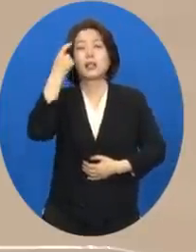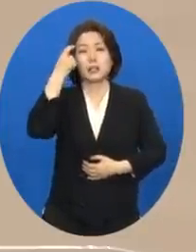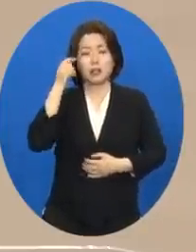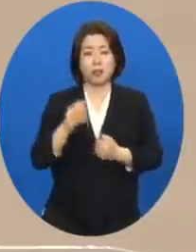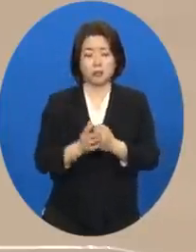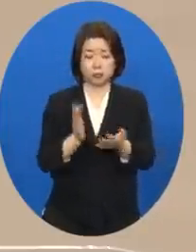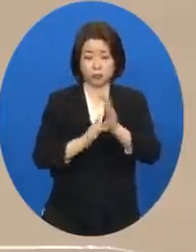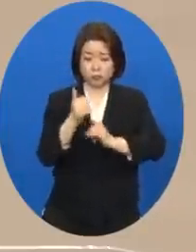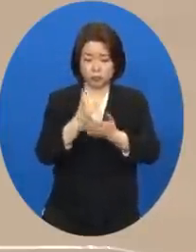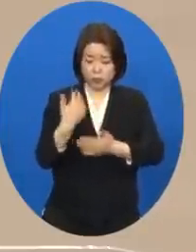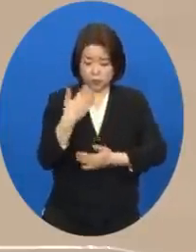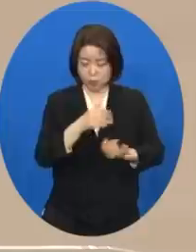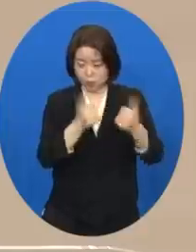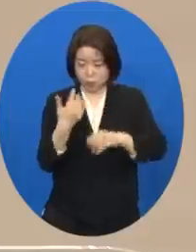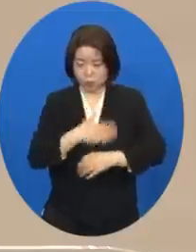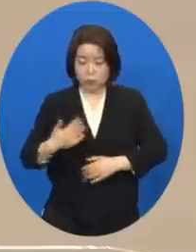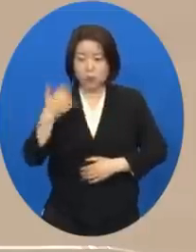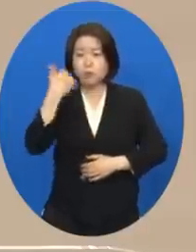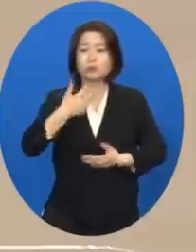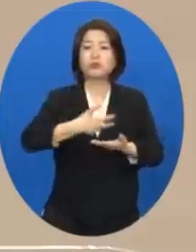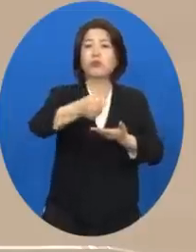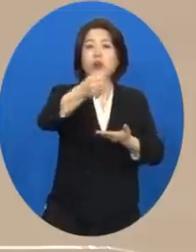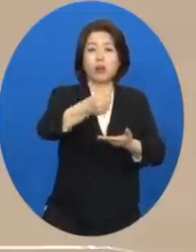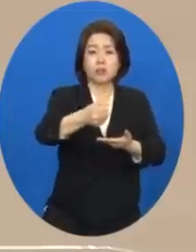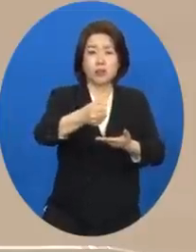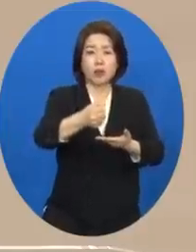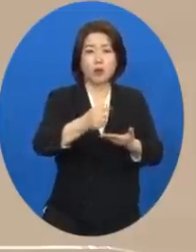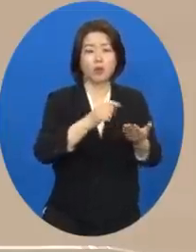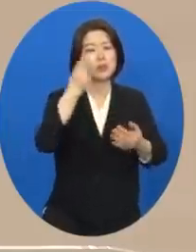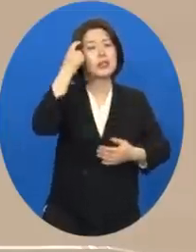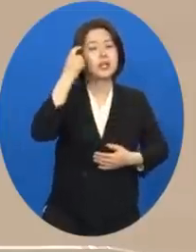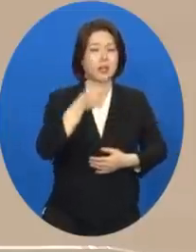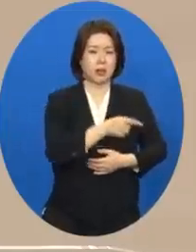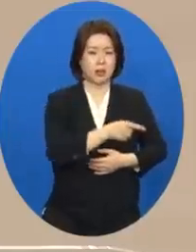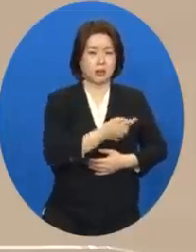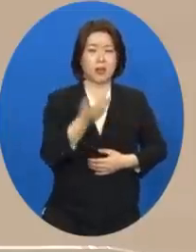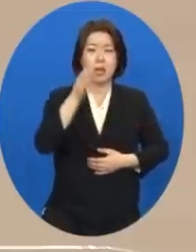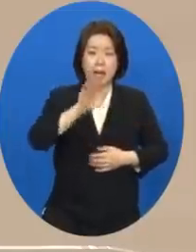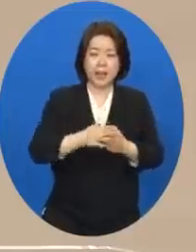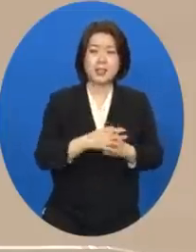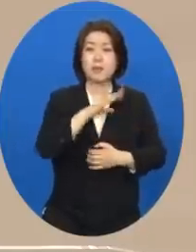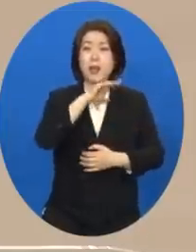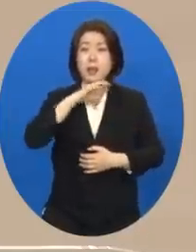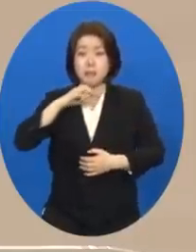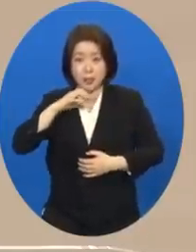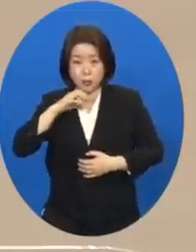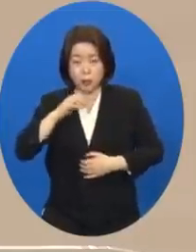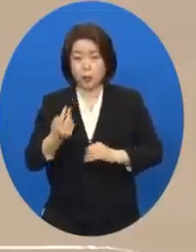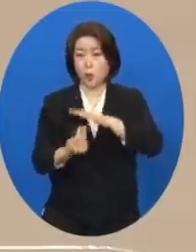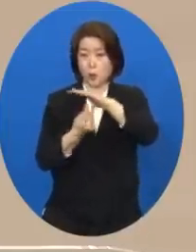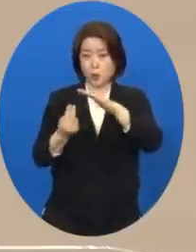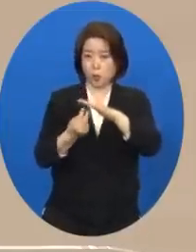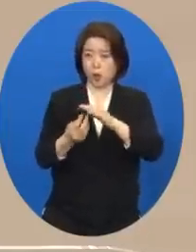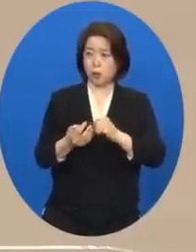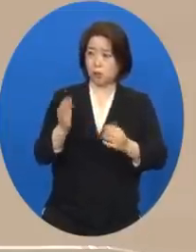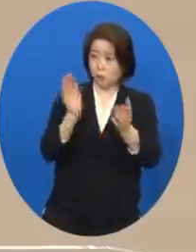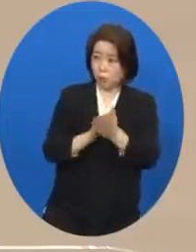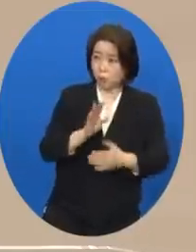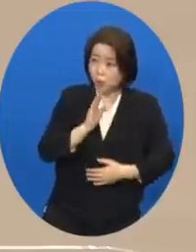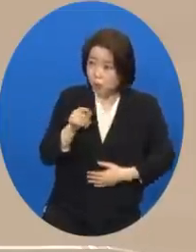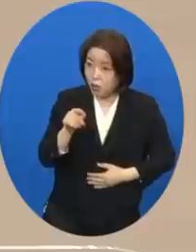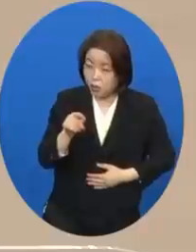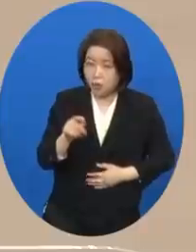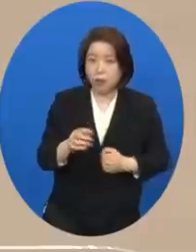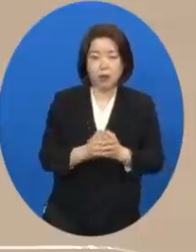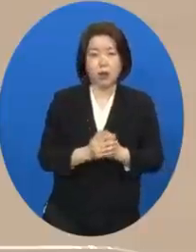누가 가져가게 써 뭐 이렇게 반응 했습니다 그러나 베드로와 요한은 어 그래 그리고는